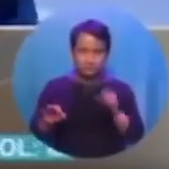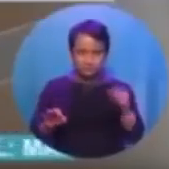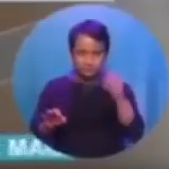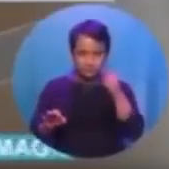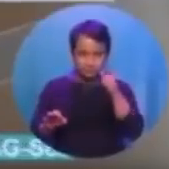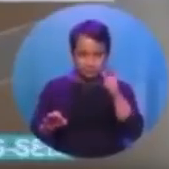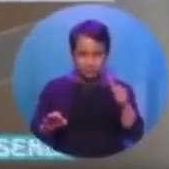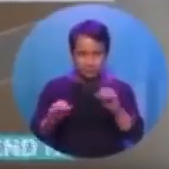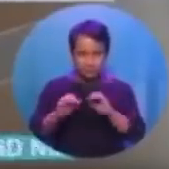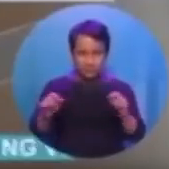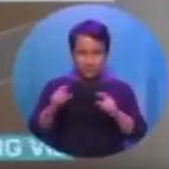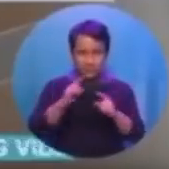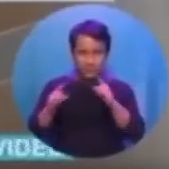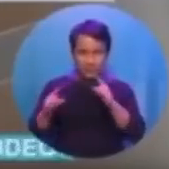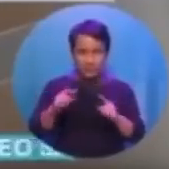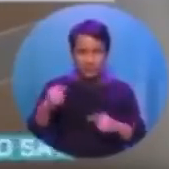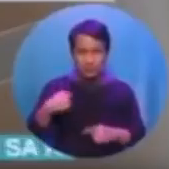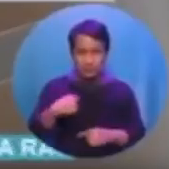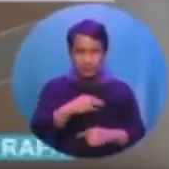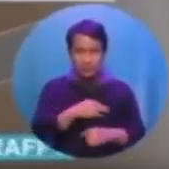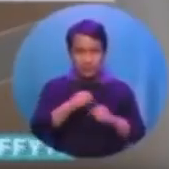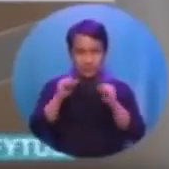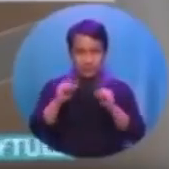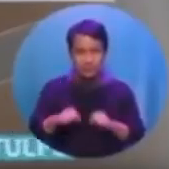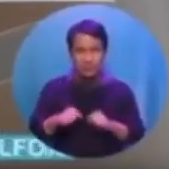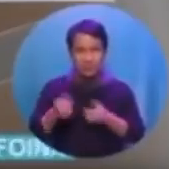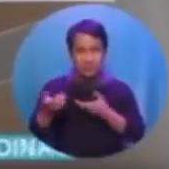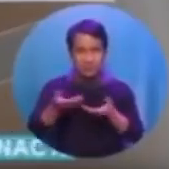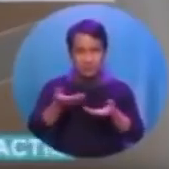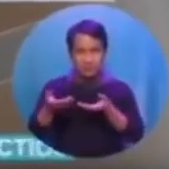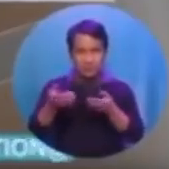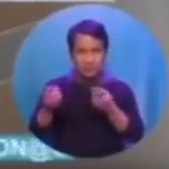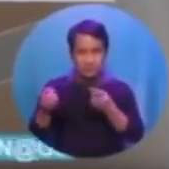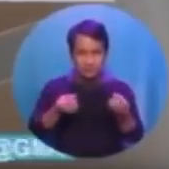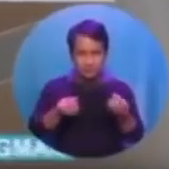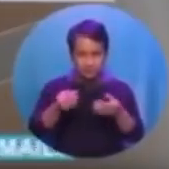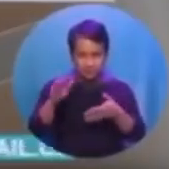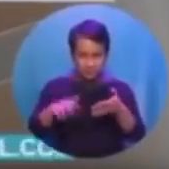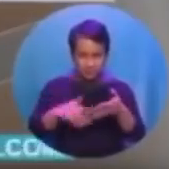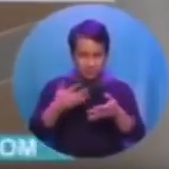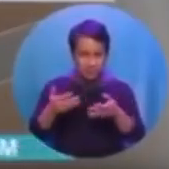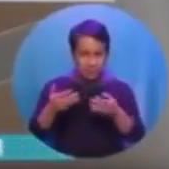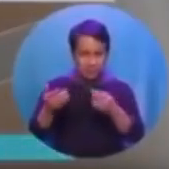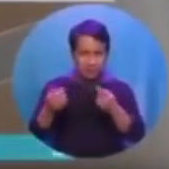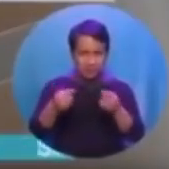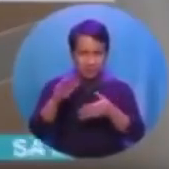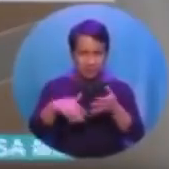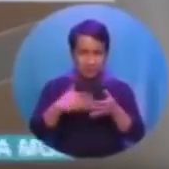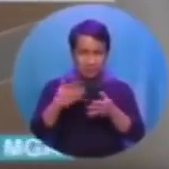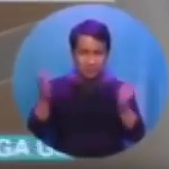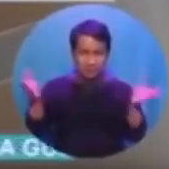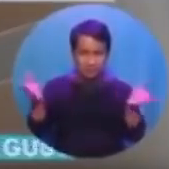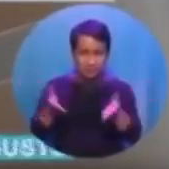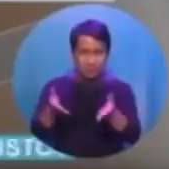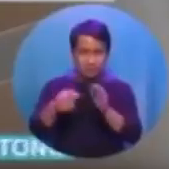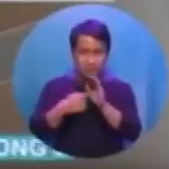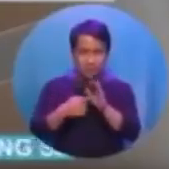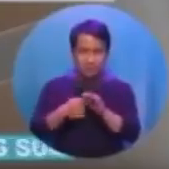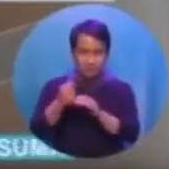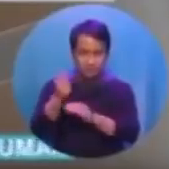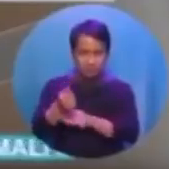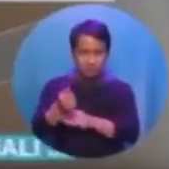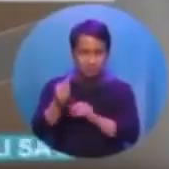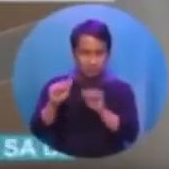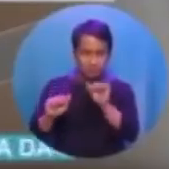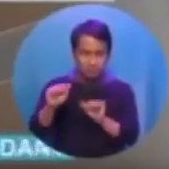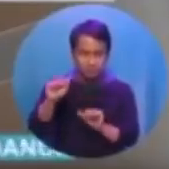saka mama, kakausapin po kayo ng staff at para doon sa gagawin po naming paglapit po sa mga kinaukulan para doon